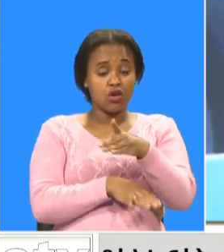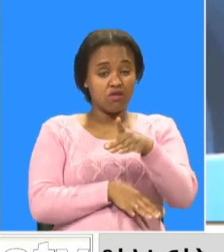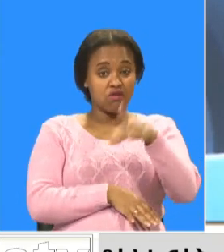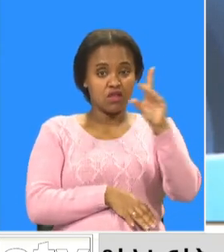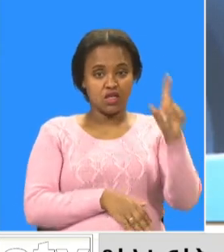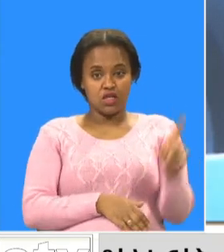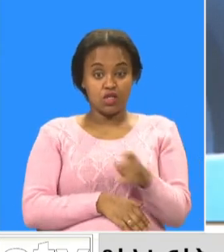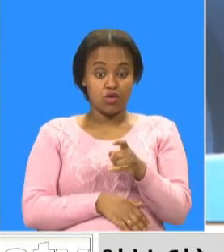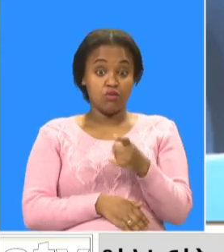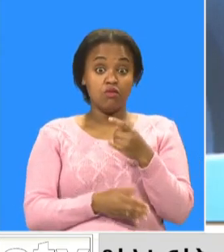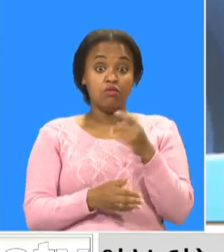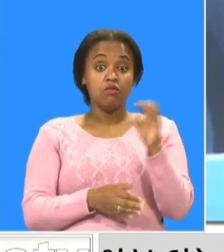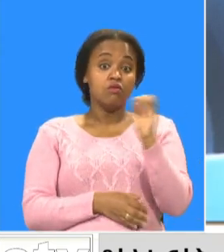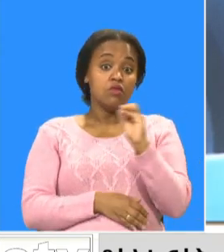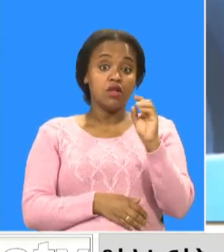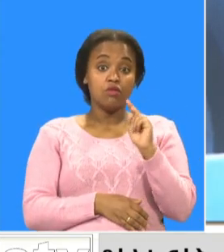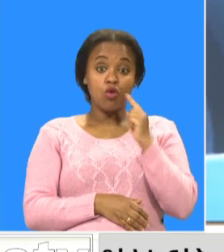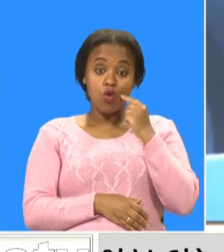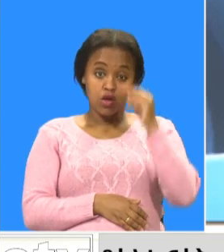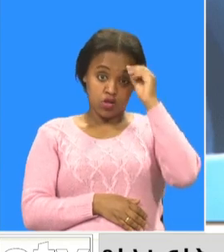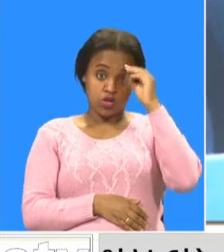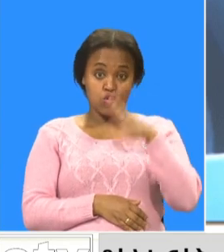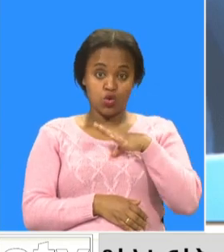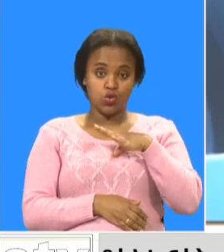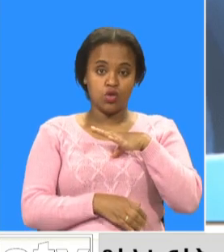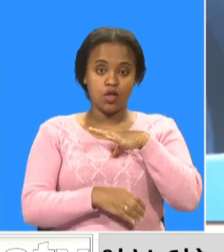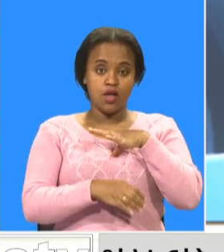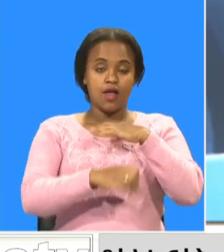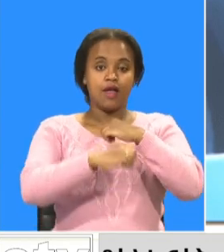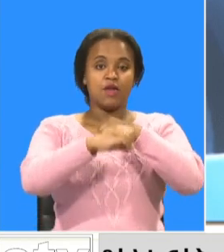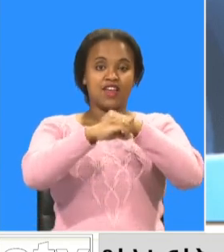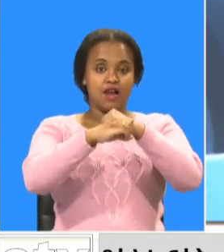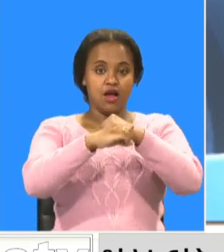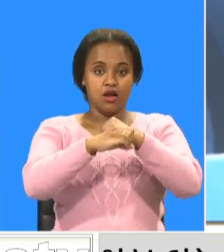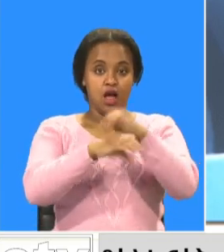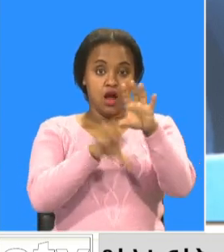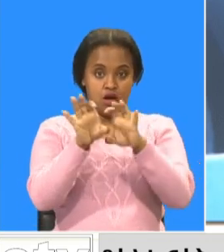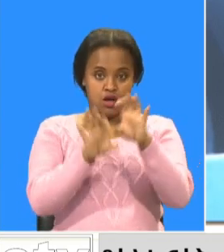እንኳን ሰዎችን የመከላከል አቅም በተወሰነ ደረጃ